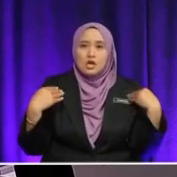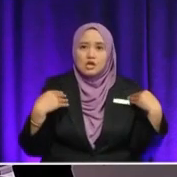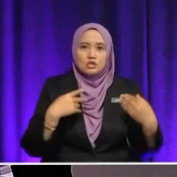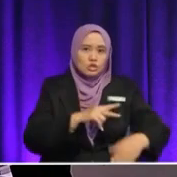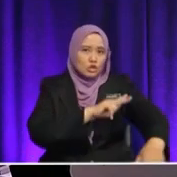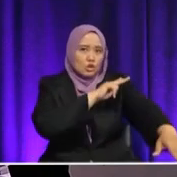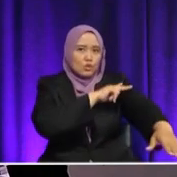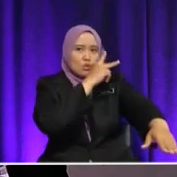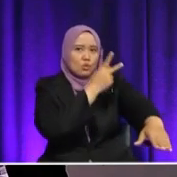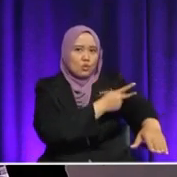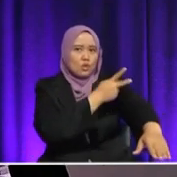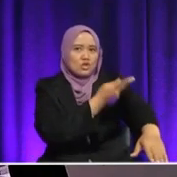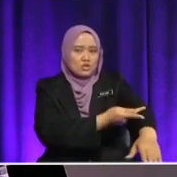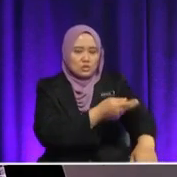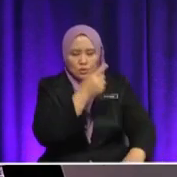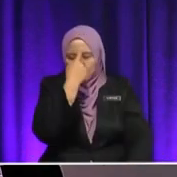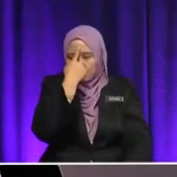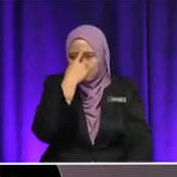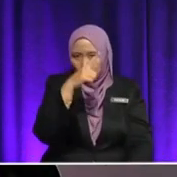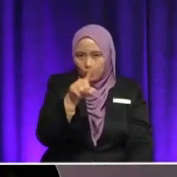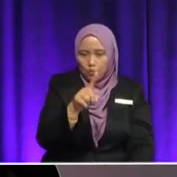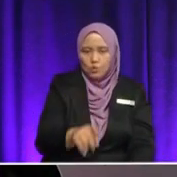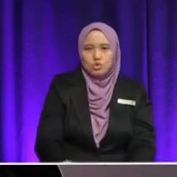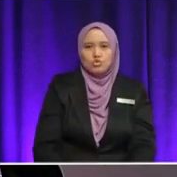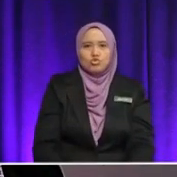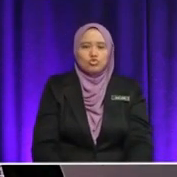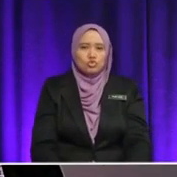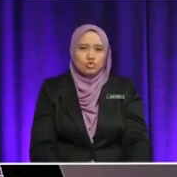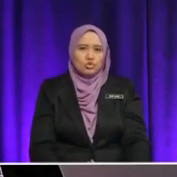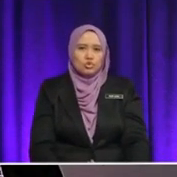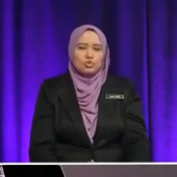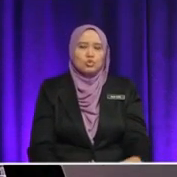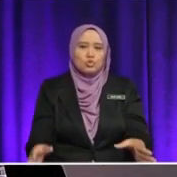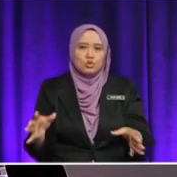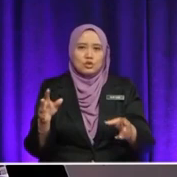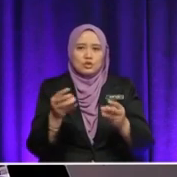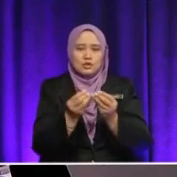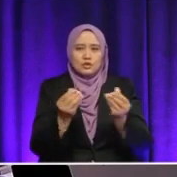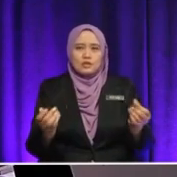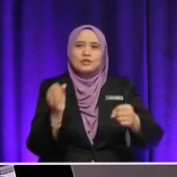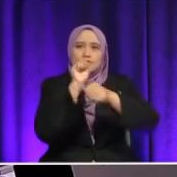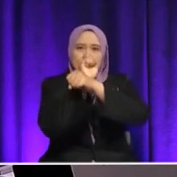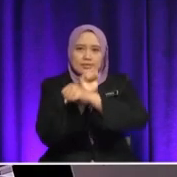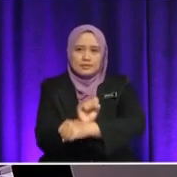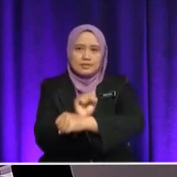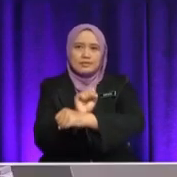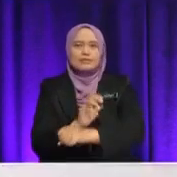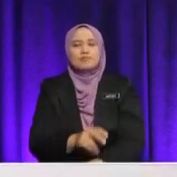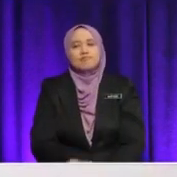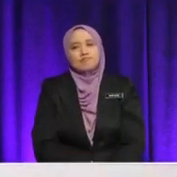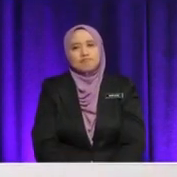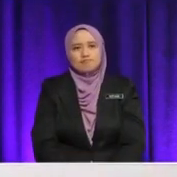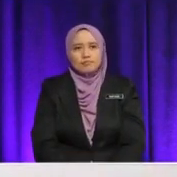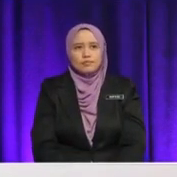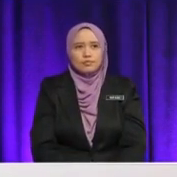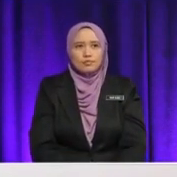jadi pada tangannya amat mahal bagi sesuatu perjanjian melibatkan tanah jajahan oke oke orang